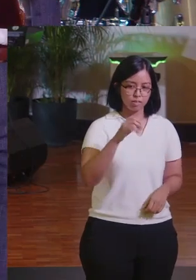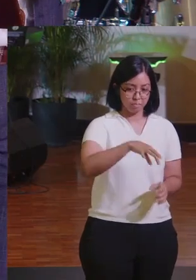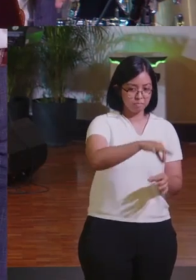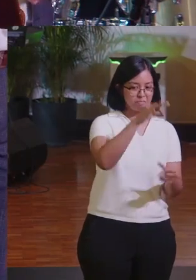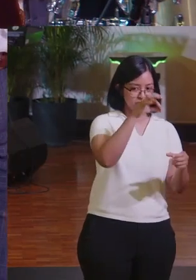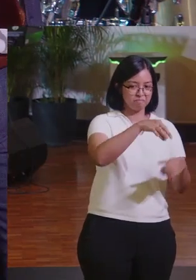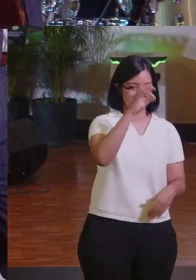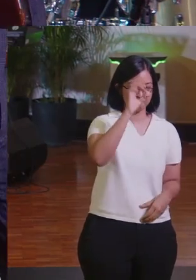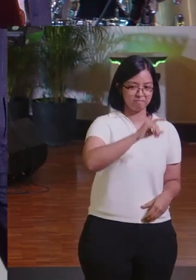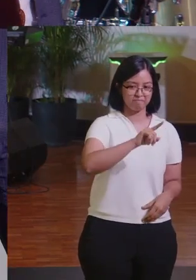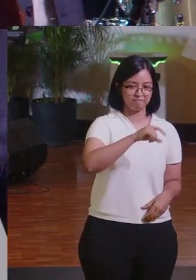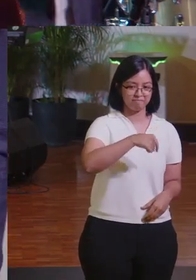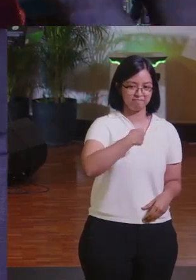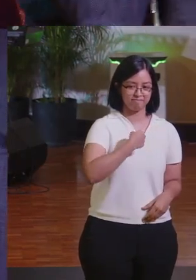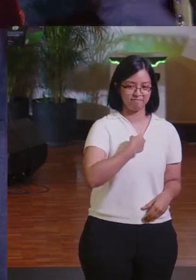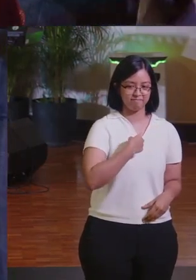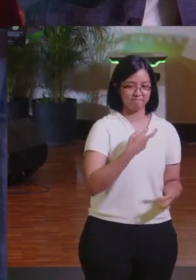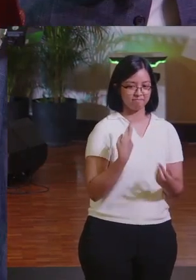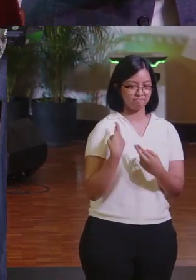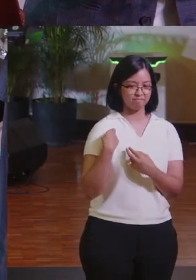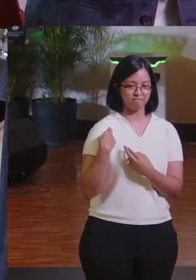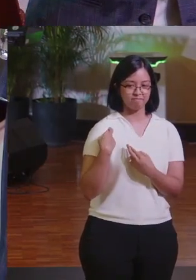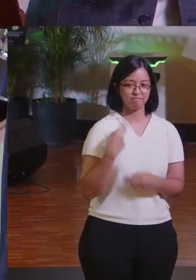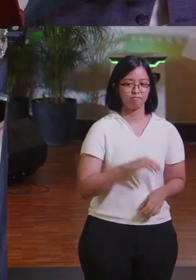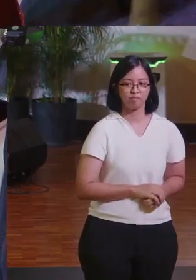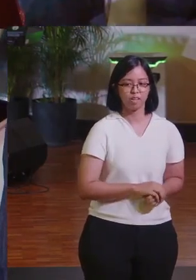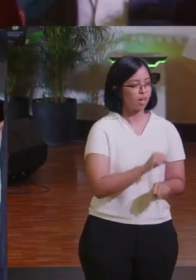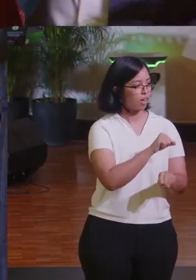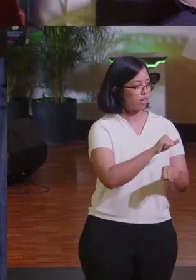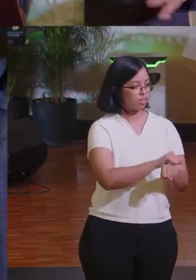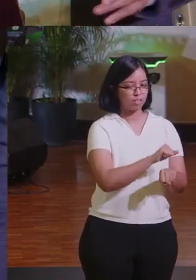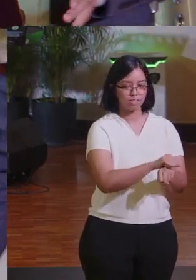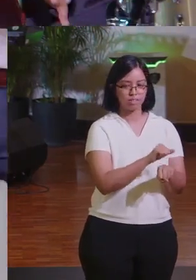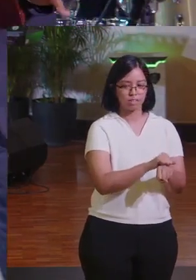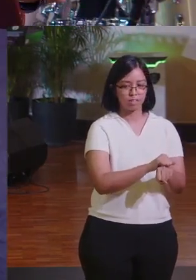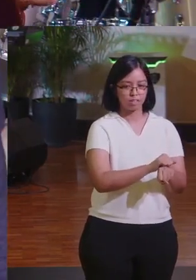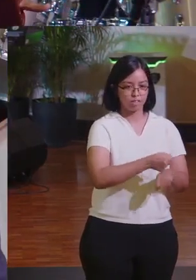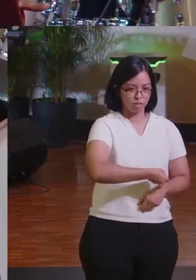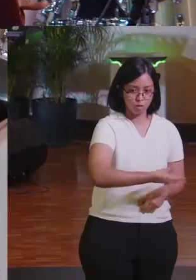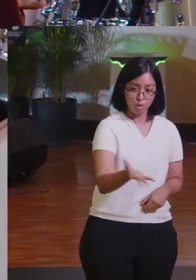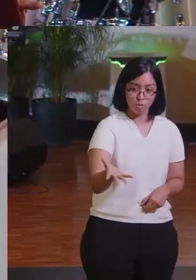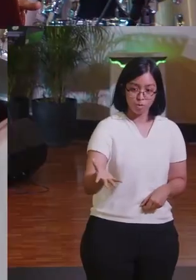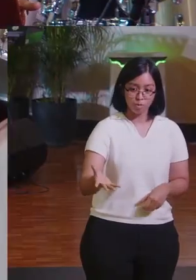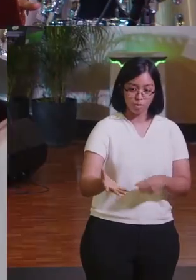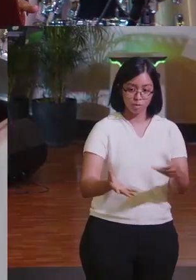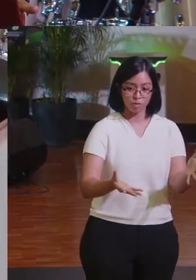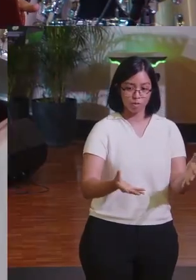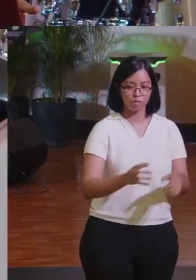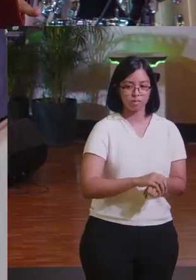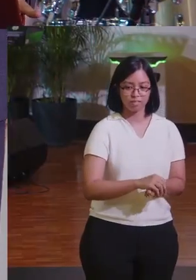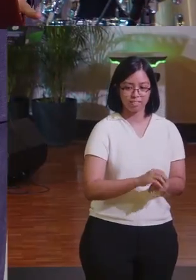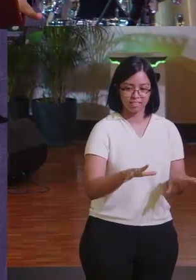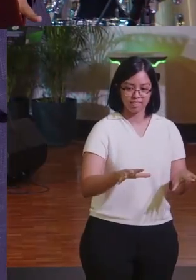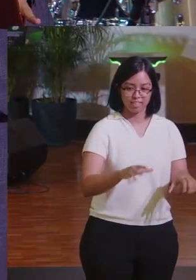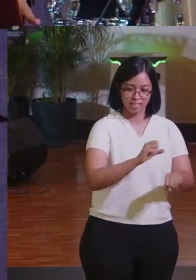sa ibang pag-aaral, mga bato itatapon, yung isang hihiwalay, yun, At malapit kay Jonah raw po yun, na ituro